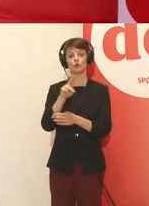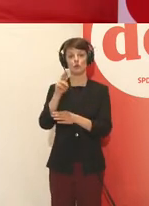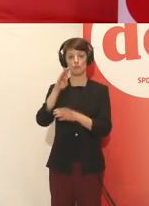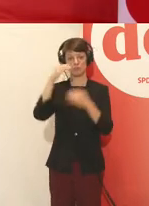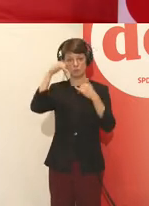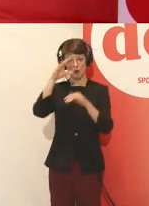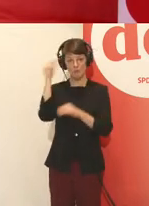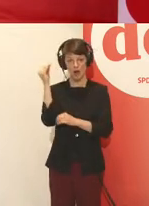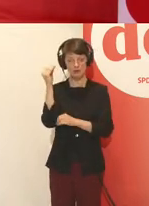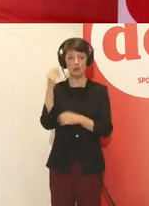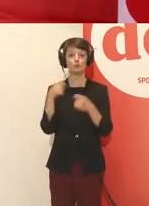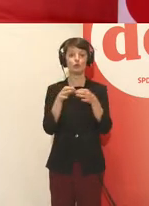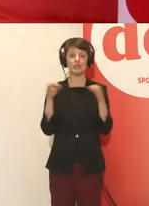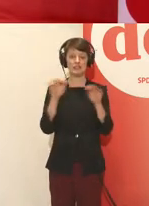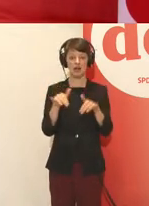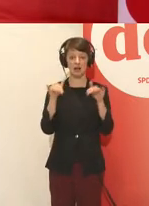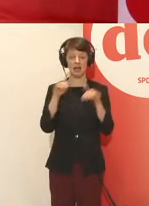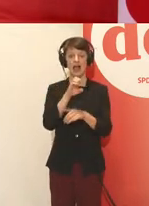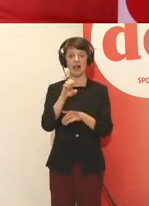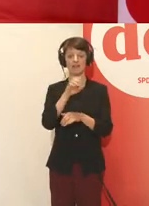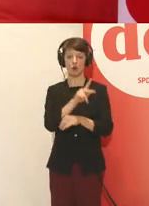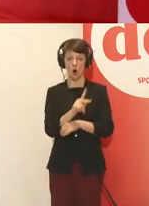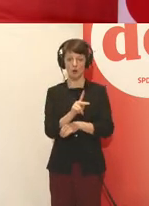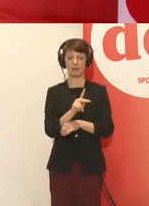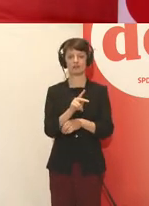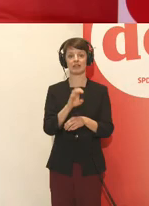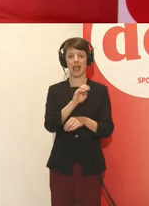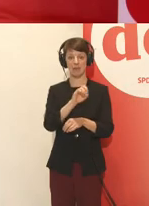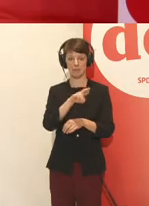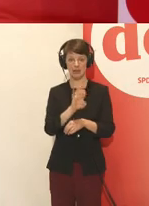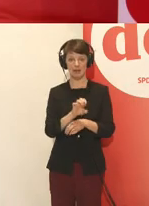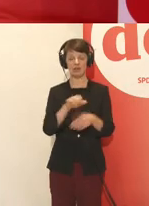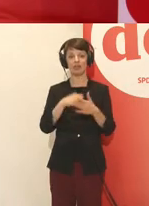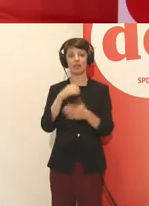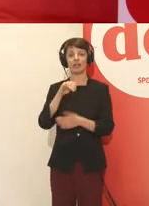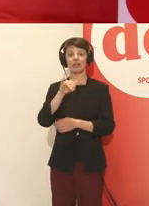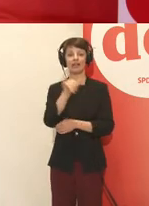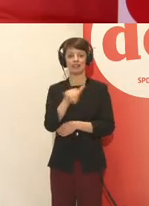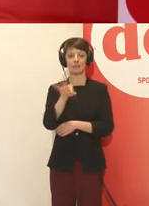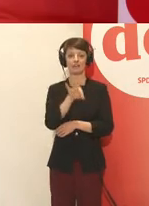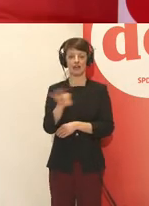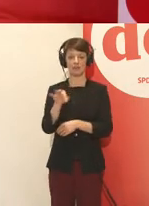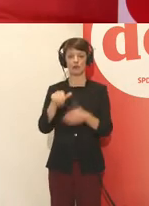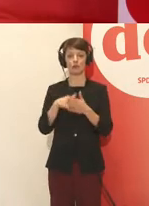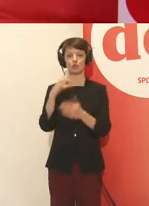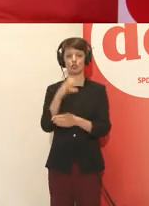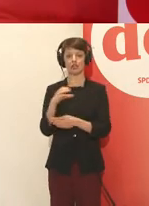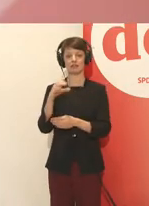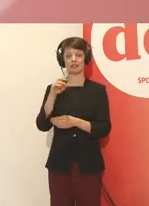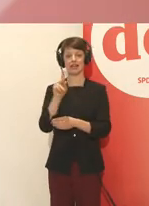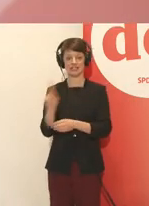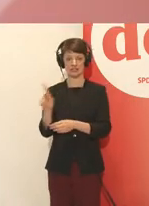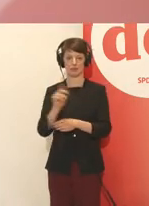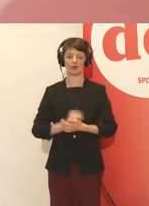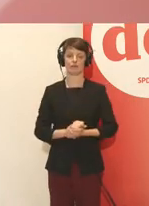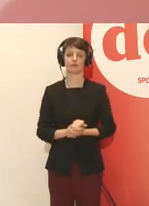aus dem bundestag kommen l wein korkmaz jasmin fach chemie und schanzl ttp